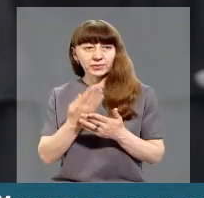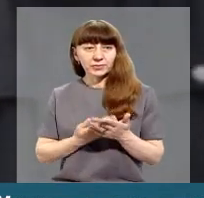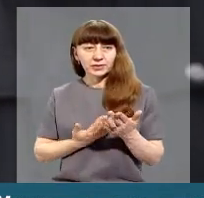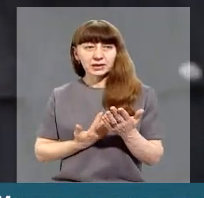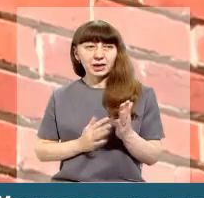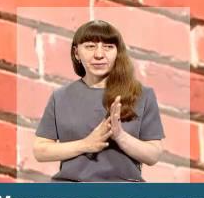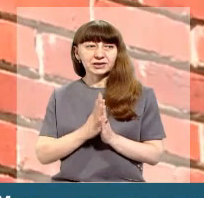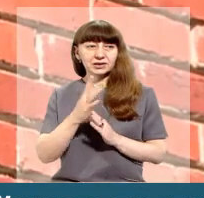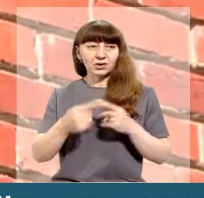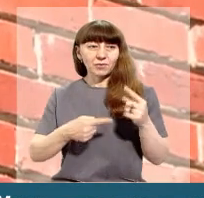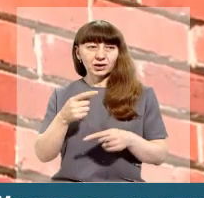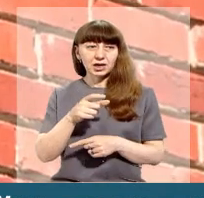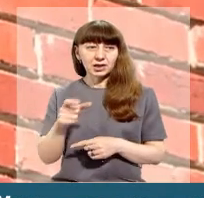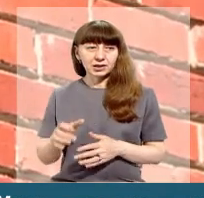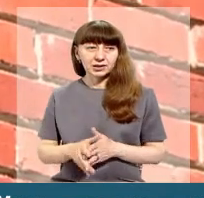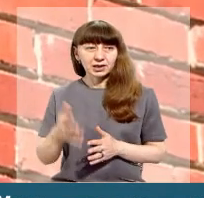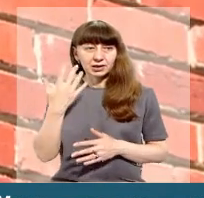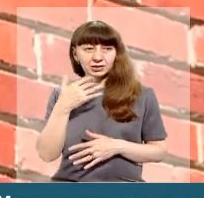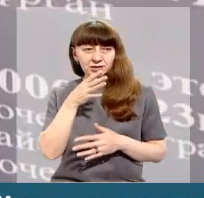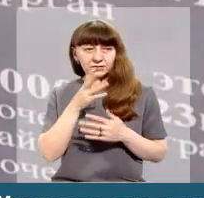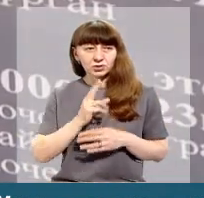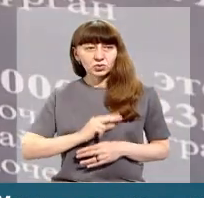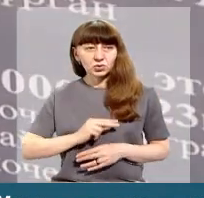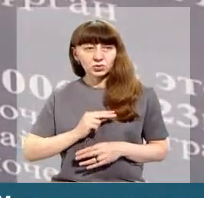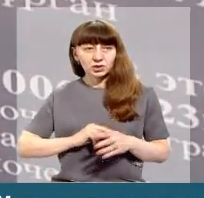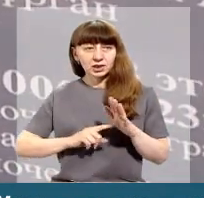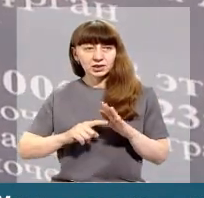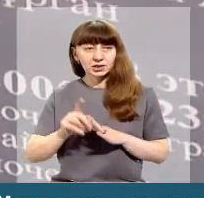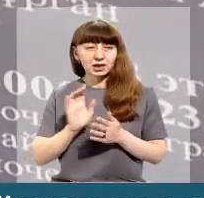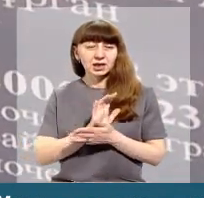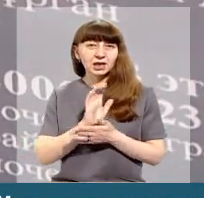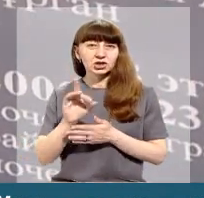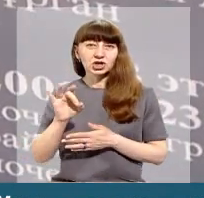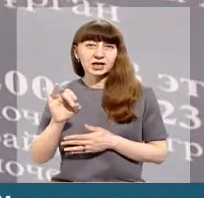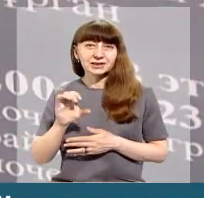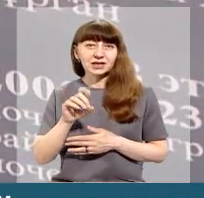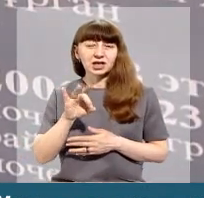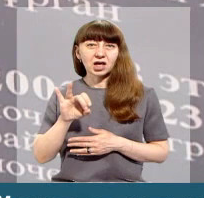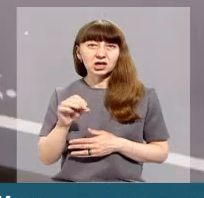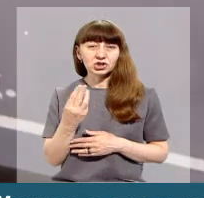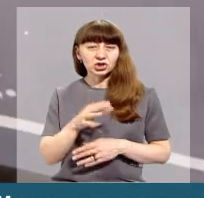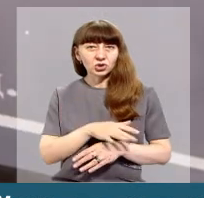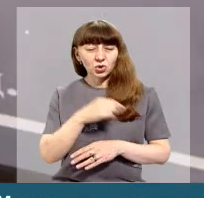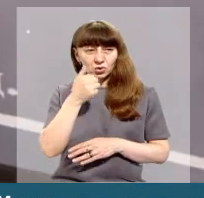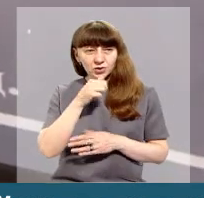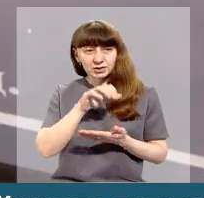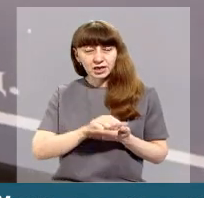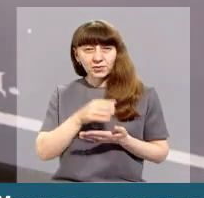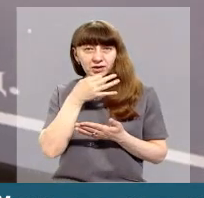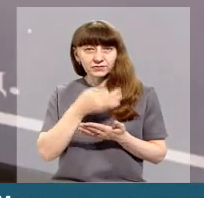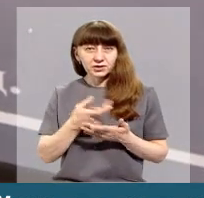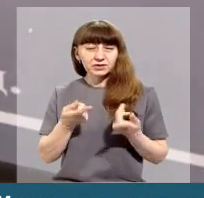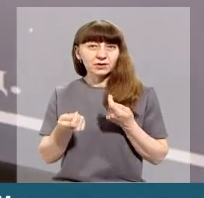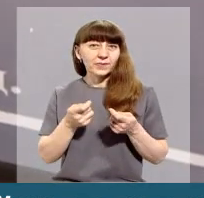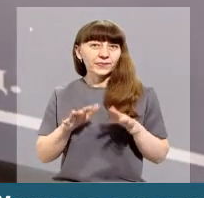для подрастающего поколения. Когда-то свою трудовую деятельность начал в газете «Жас Алаш». Долгие годы занимал ответственные должности